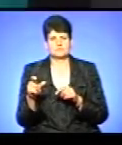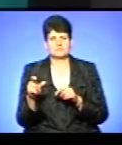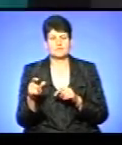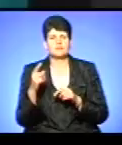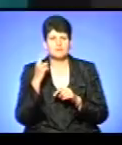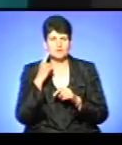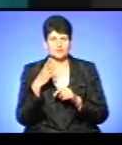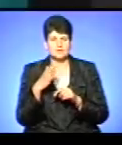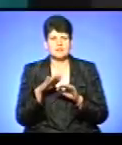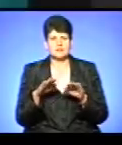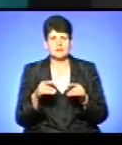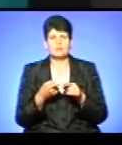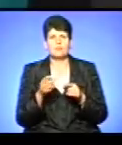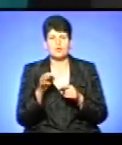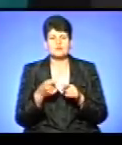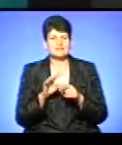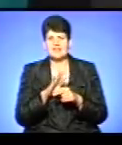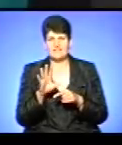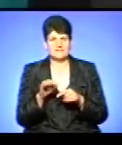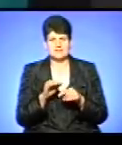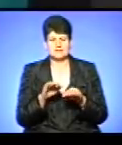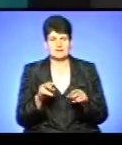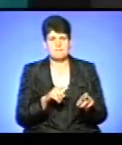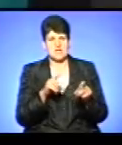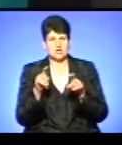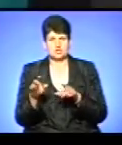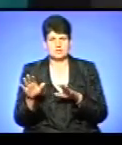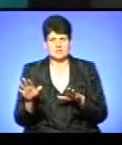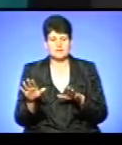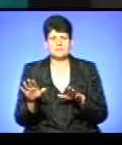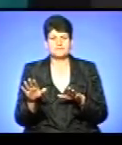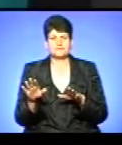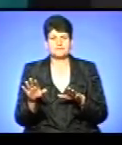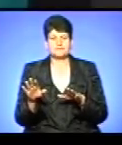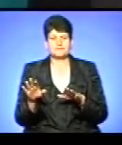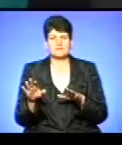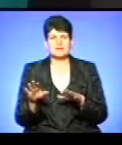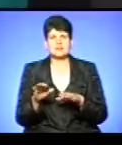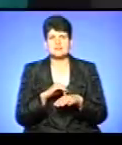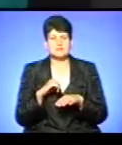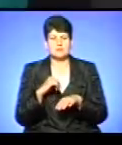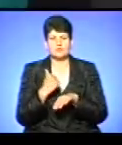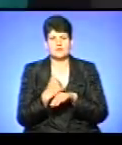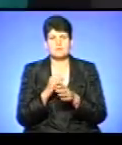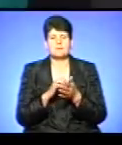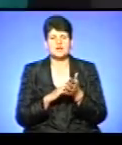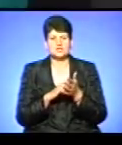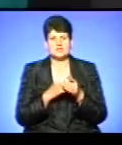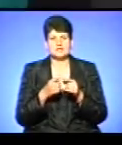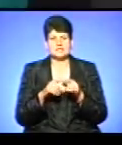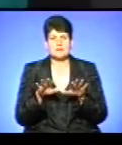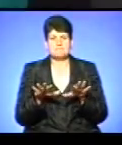із сюжету, діти про це говорили. Не всі учні перейшли. Однозначно, найголовніше. Інша причина – це